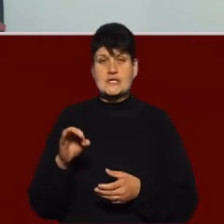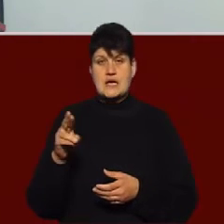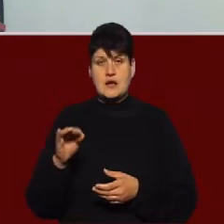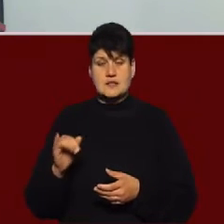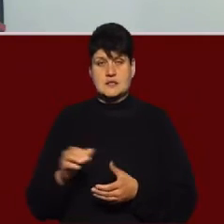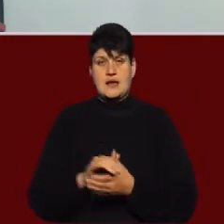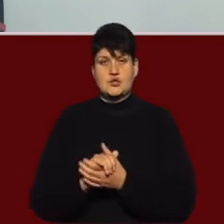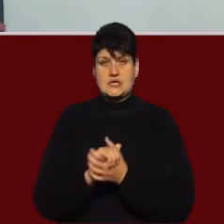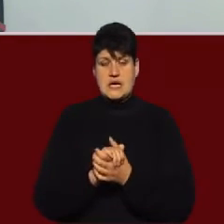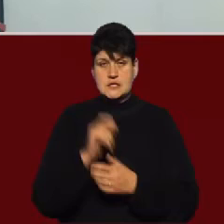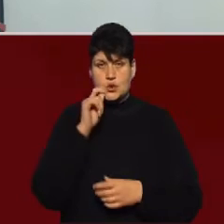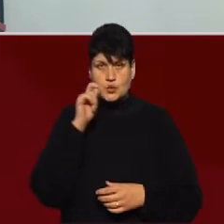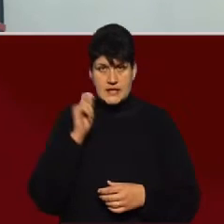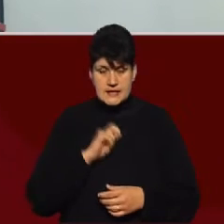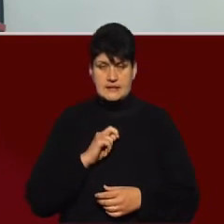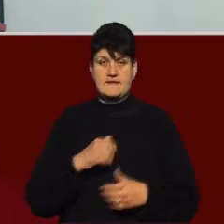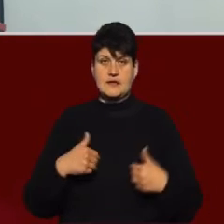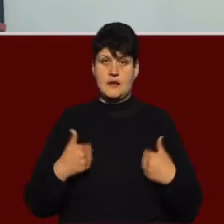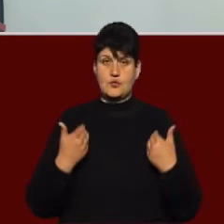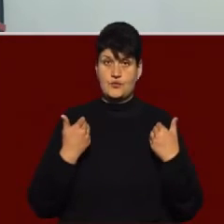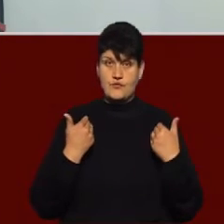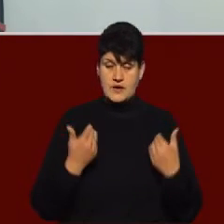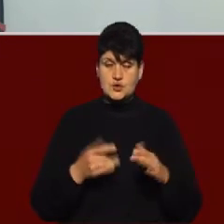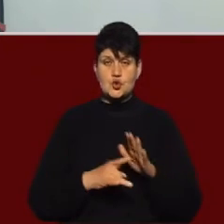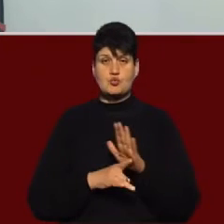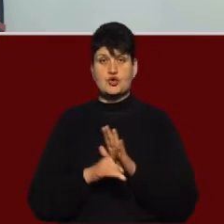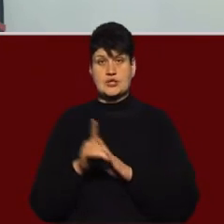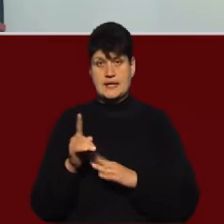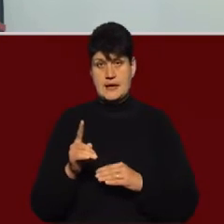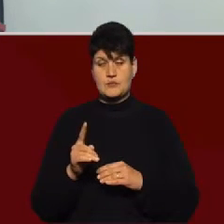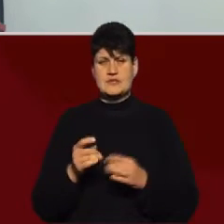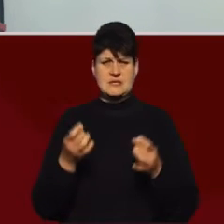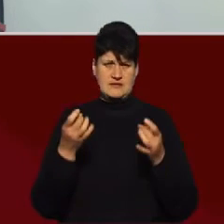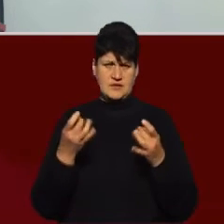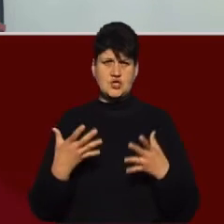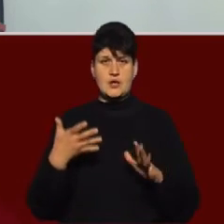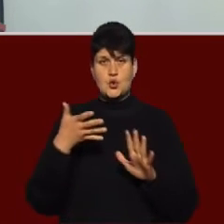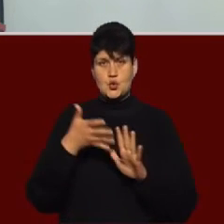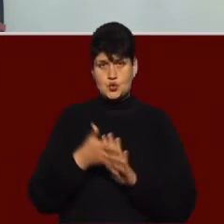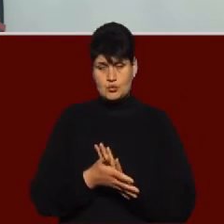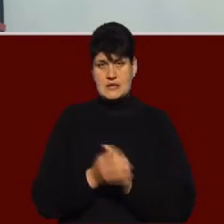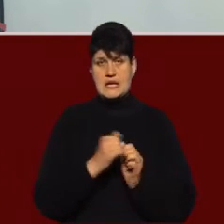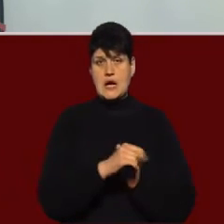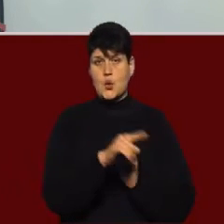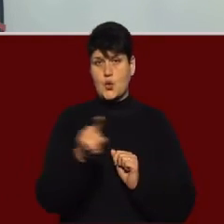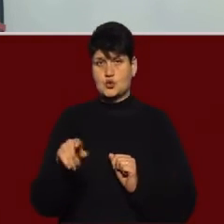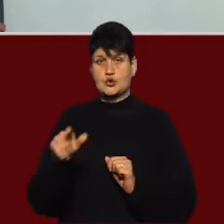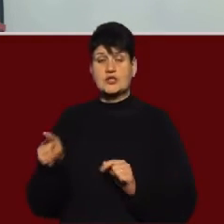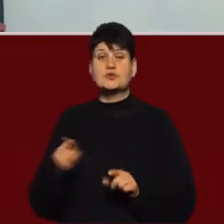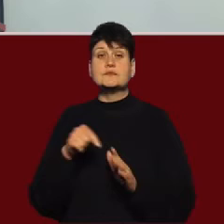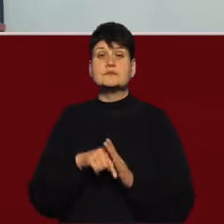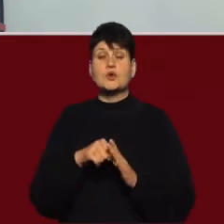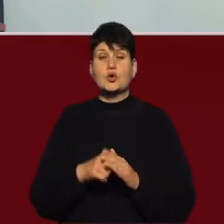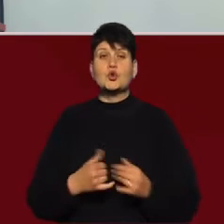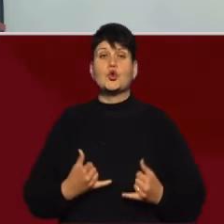Вітаю. Розпочнемо із такого звичайного розуміння для кожної людини, що таке толерантність. І